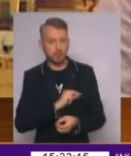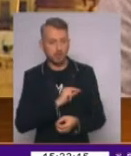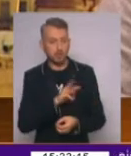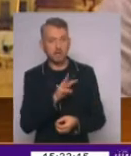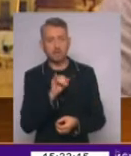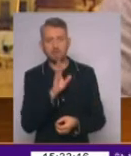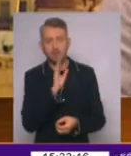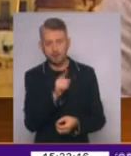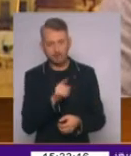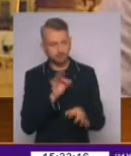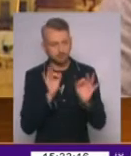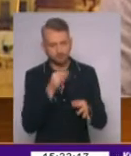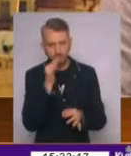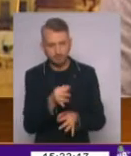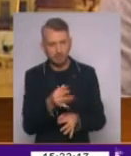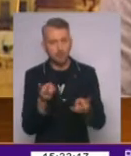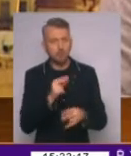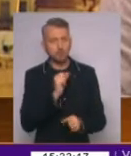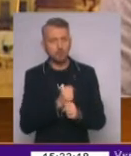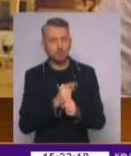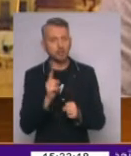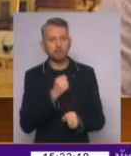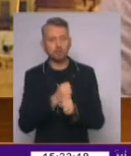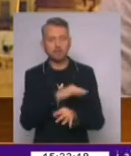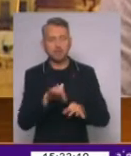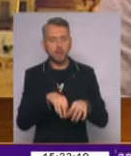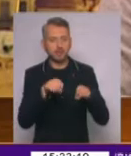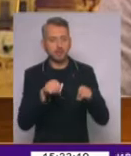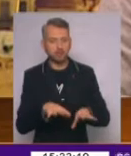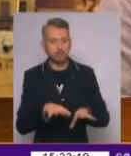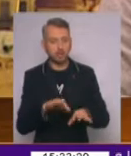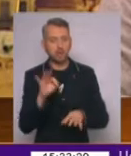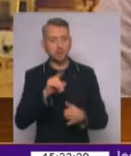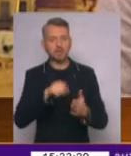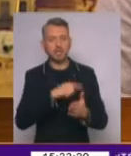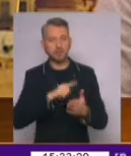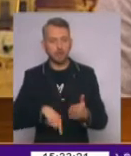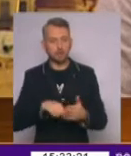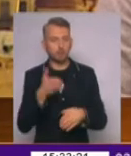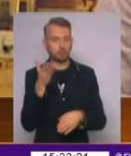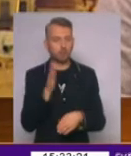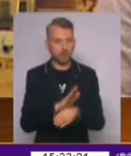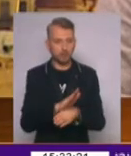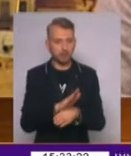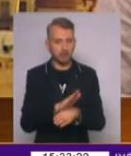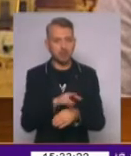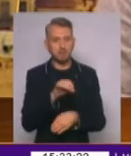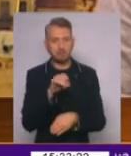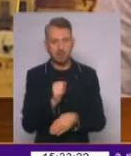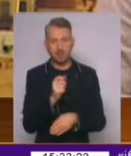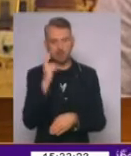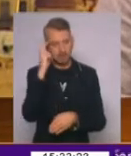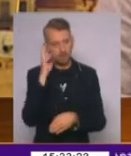Іванівна абсолютно слушно сказала, над тим, щоб зробити проєкт рішення про скасування розпорядження мера Києва